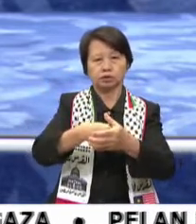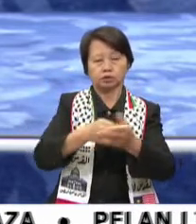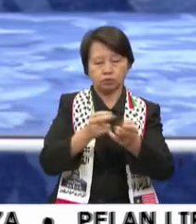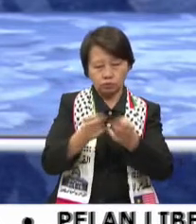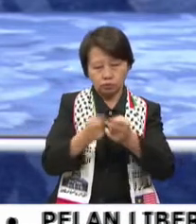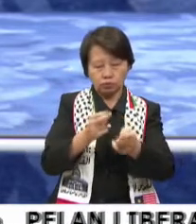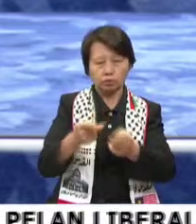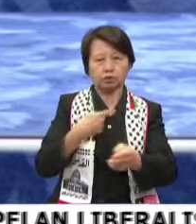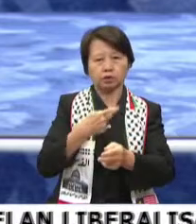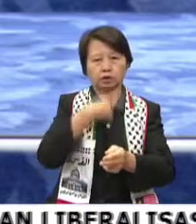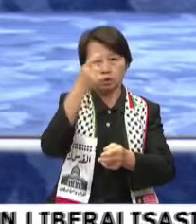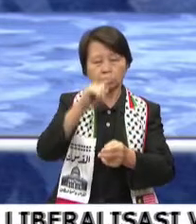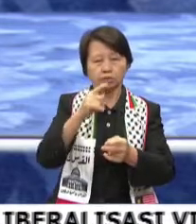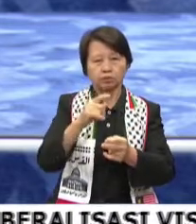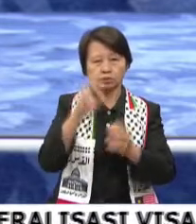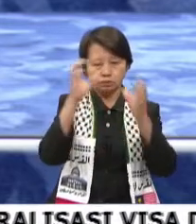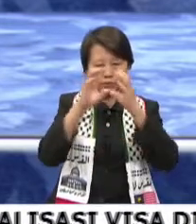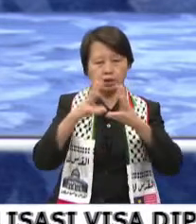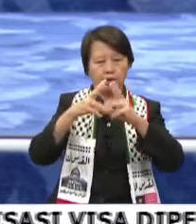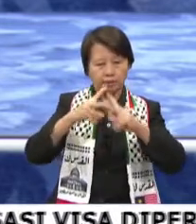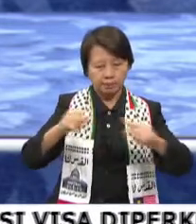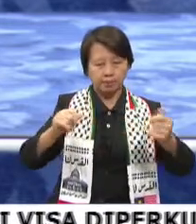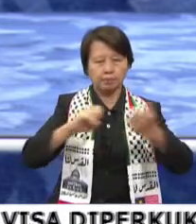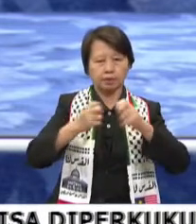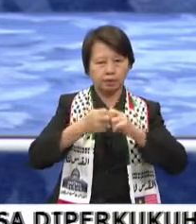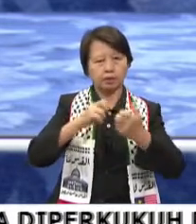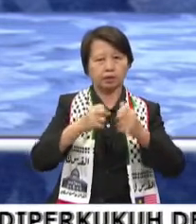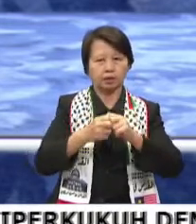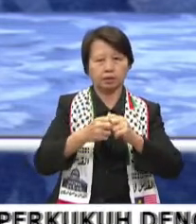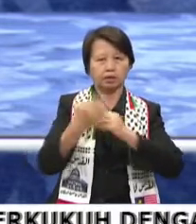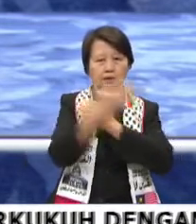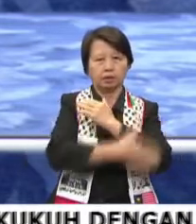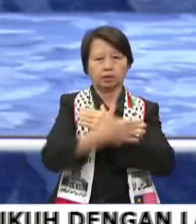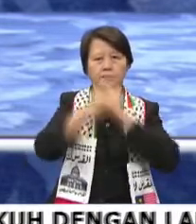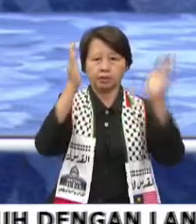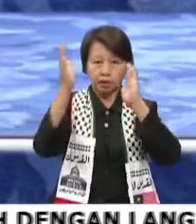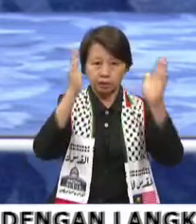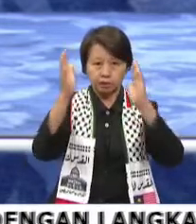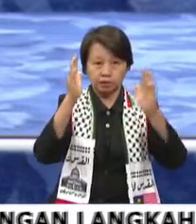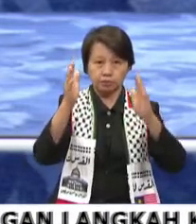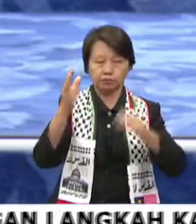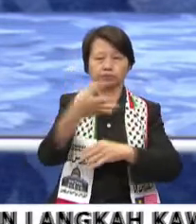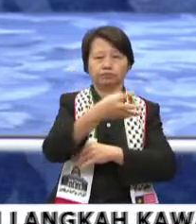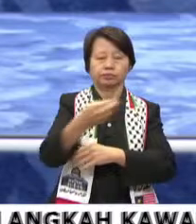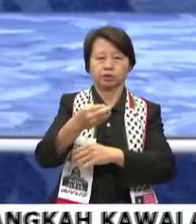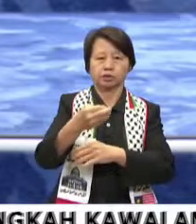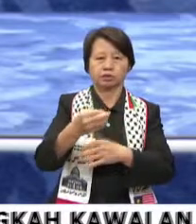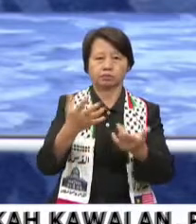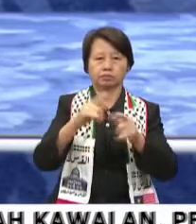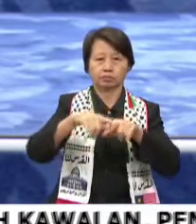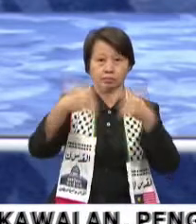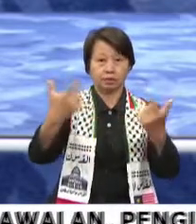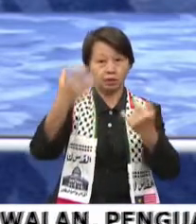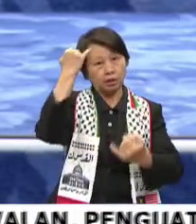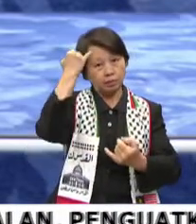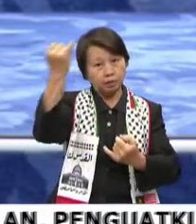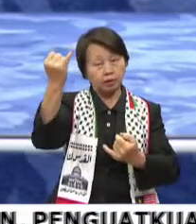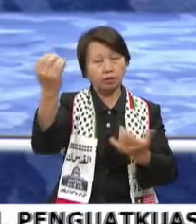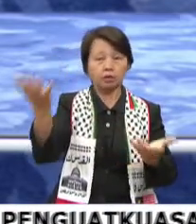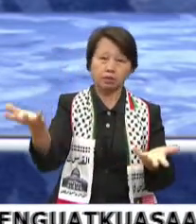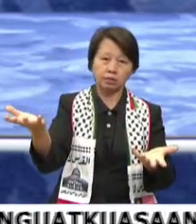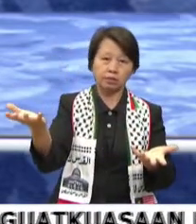kita untuk mencari penyelesaian P masalah negara dan perbeedaan pendapat